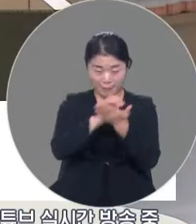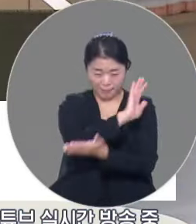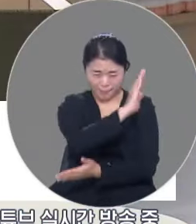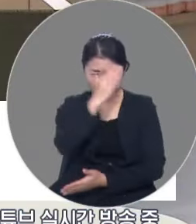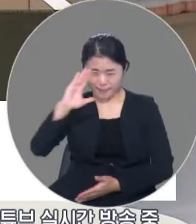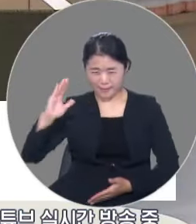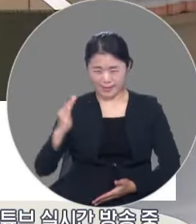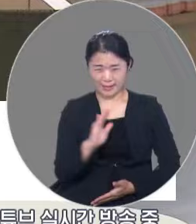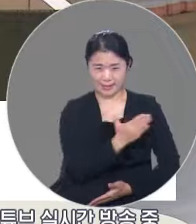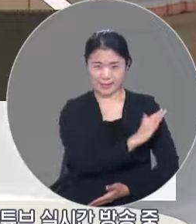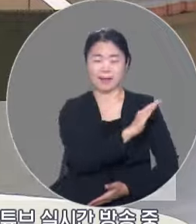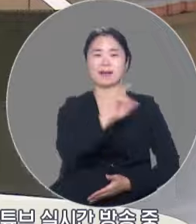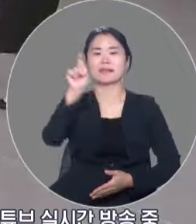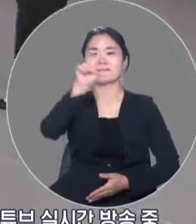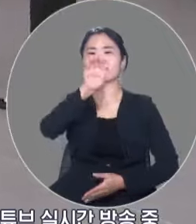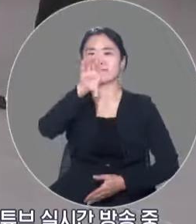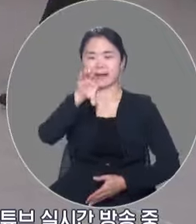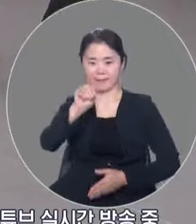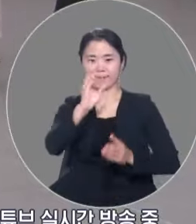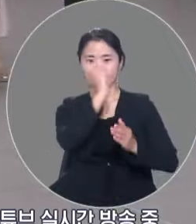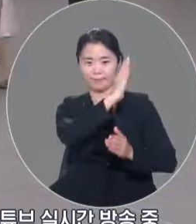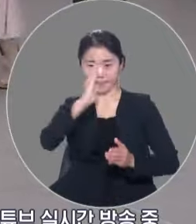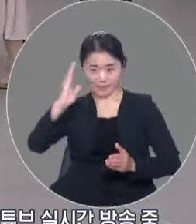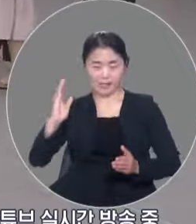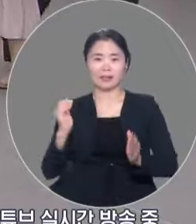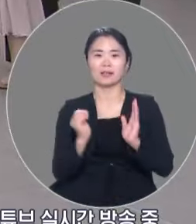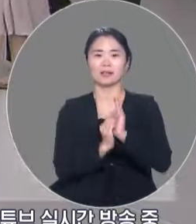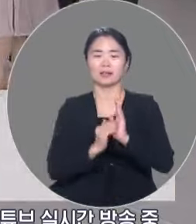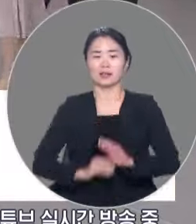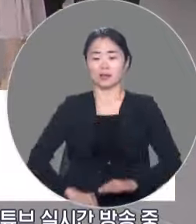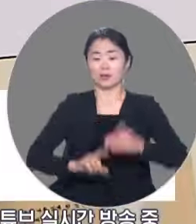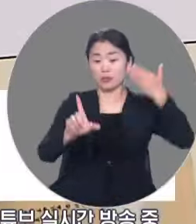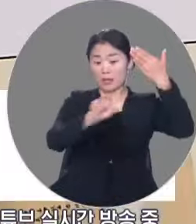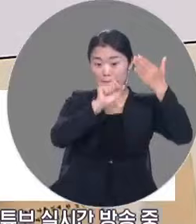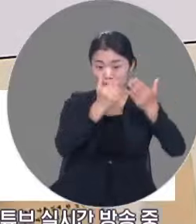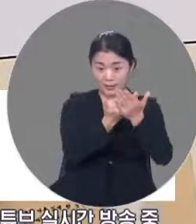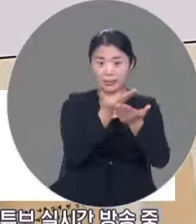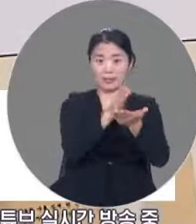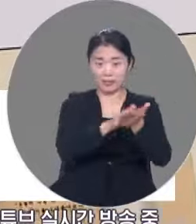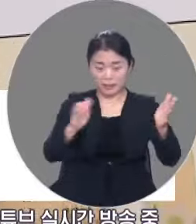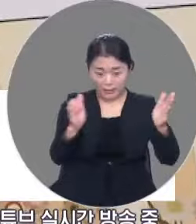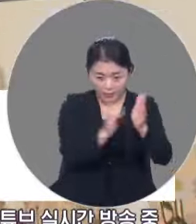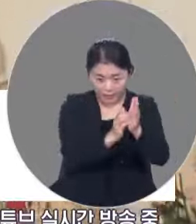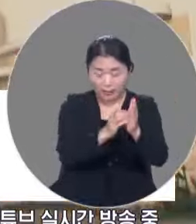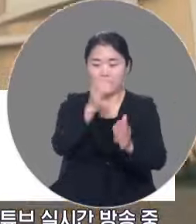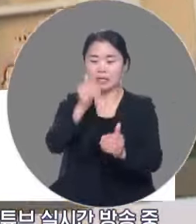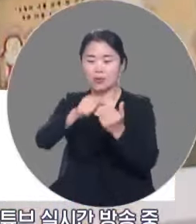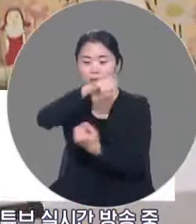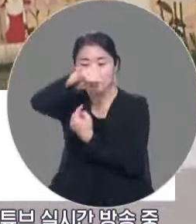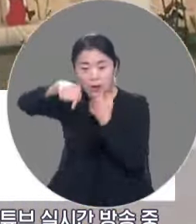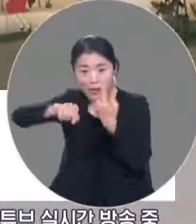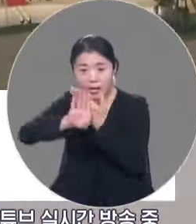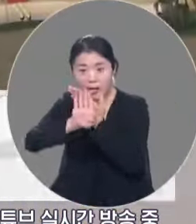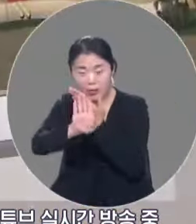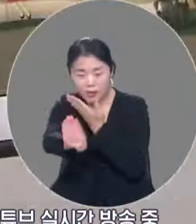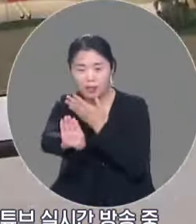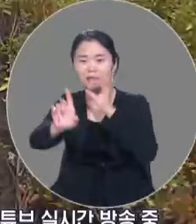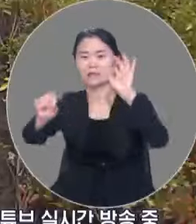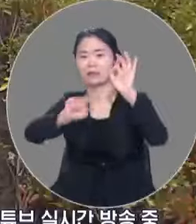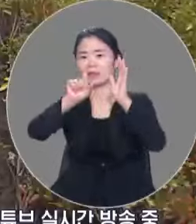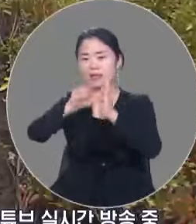장서를 확충하였습니다. 9월까지는 인테리어 공사를 마치고 시범 운영을 거친 뒤 10월 안에 문을 열